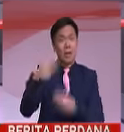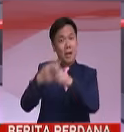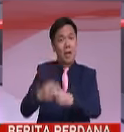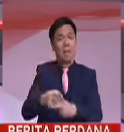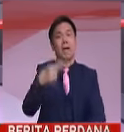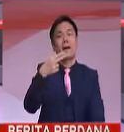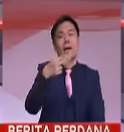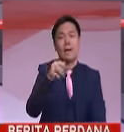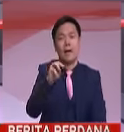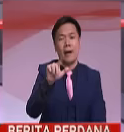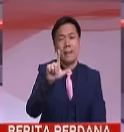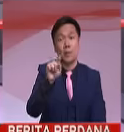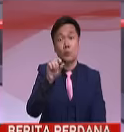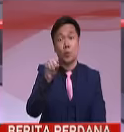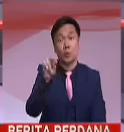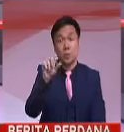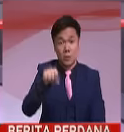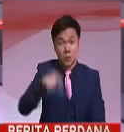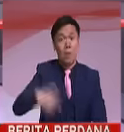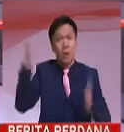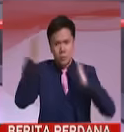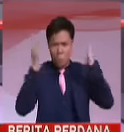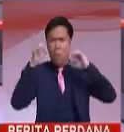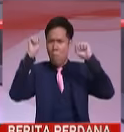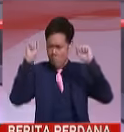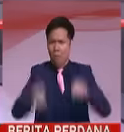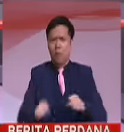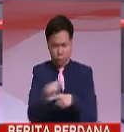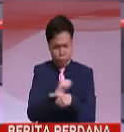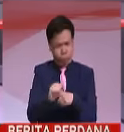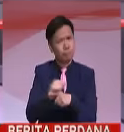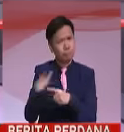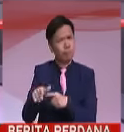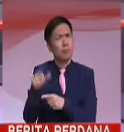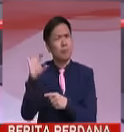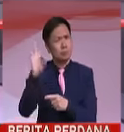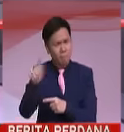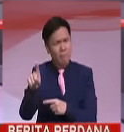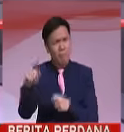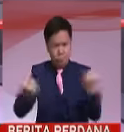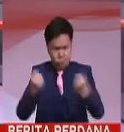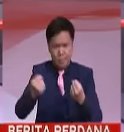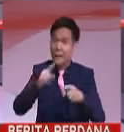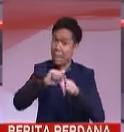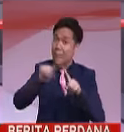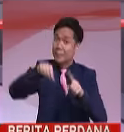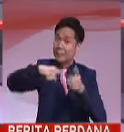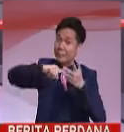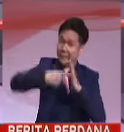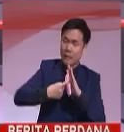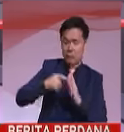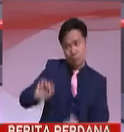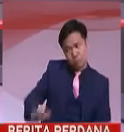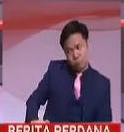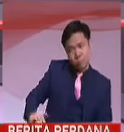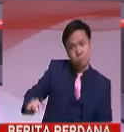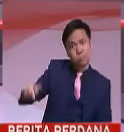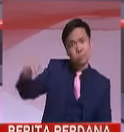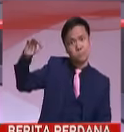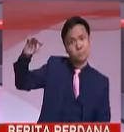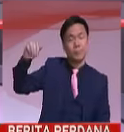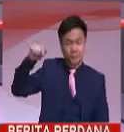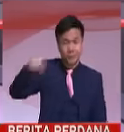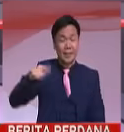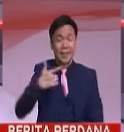mampu melahirkan plume berkualiti ada ia bermula secara serius diperingkat akar umbi pandangan emotion itu